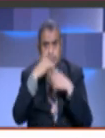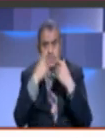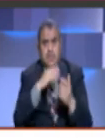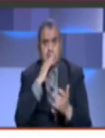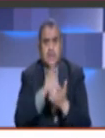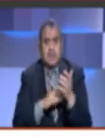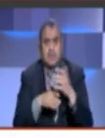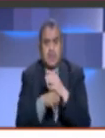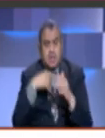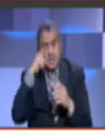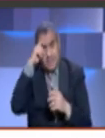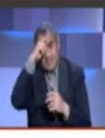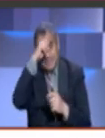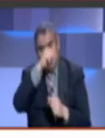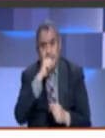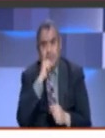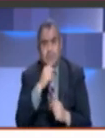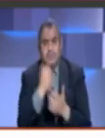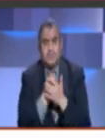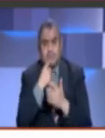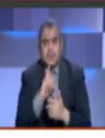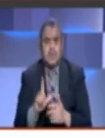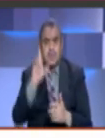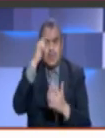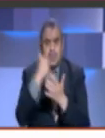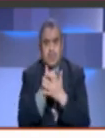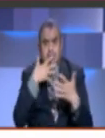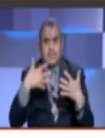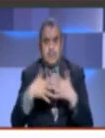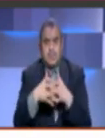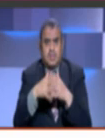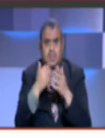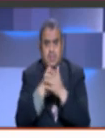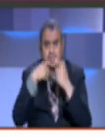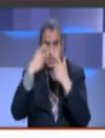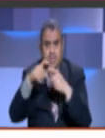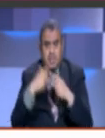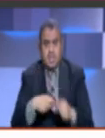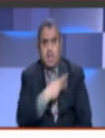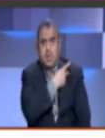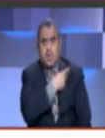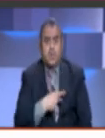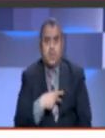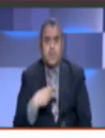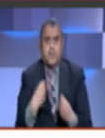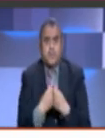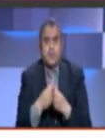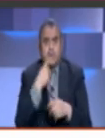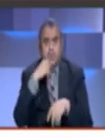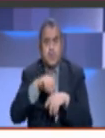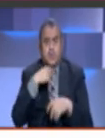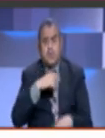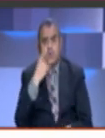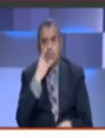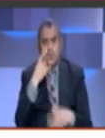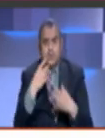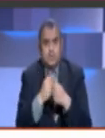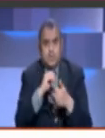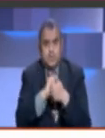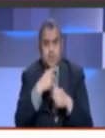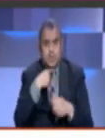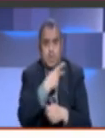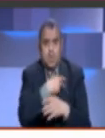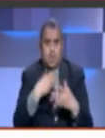الجوائح بيكون المسؤوليه مشتركه ما بين الدول او الحكومات وبين الافراد والشعوب. الدول والحكومات